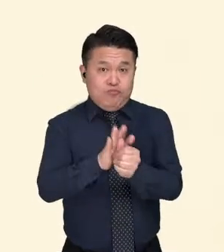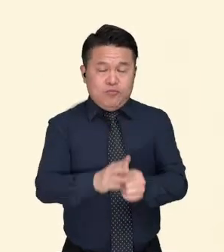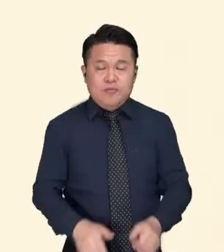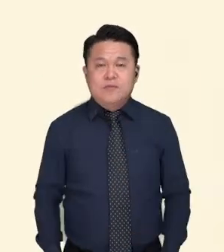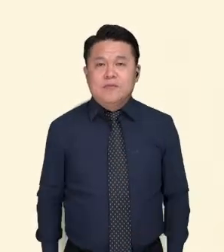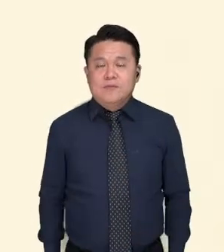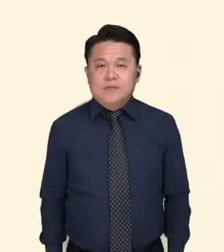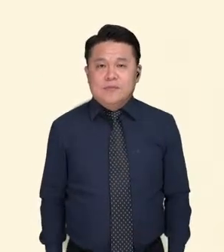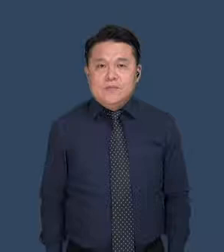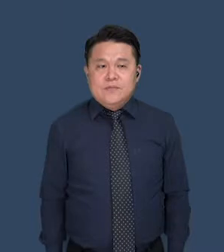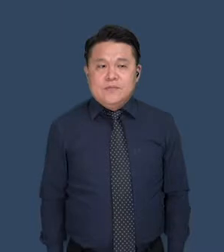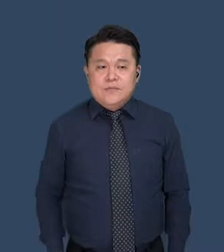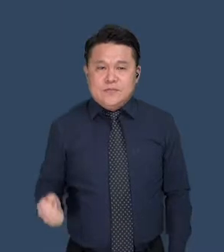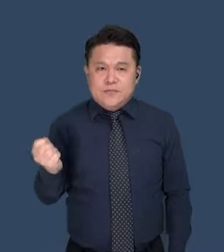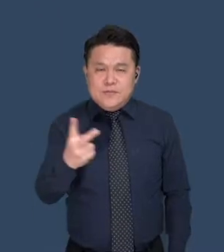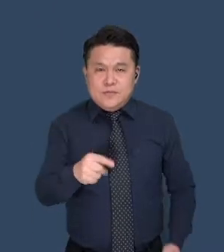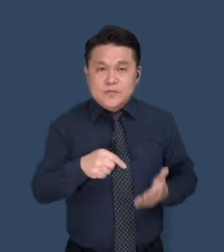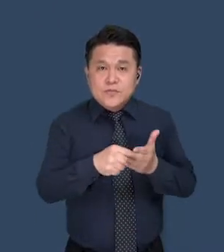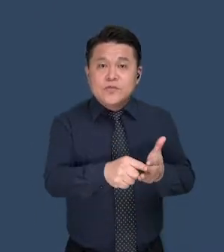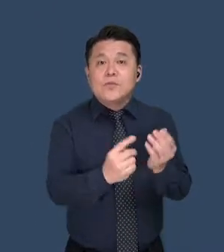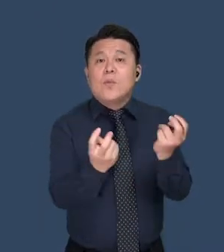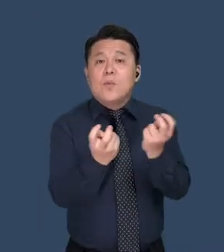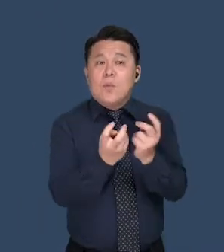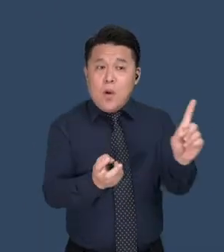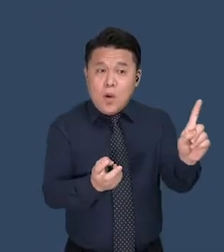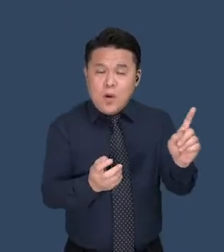지원합니다. 공모사업 추진 방향.